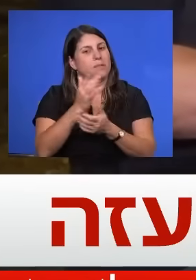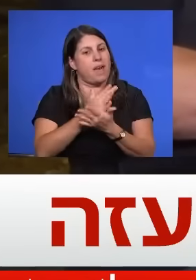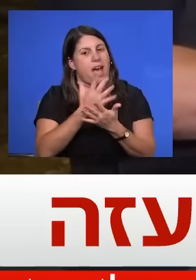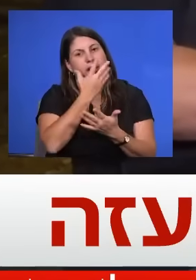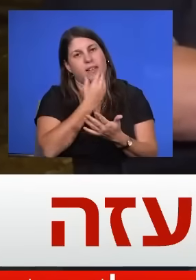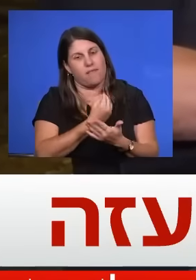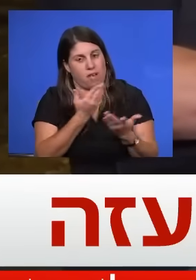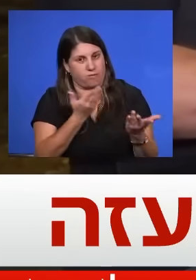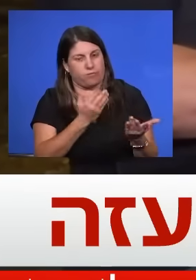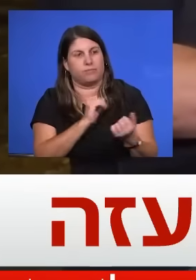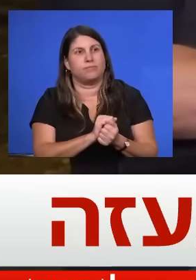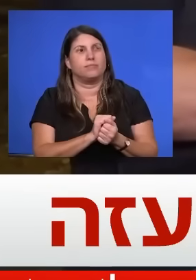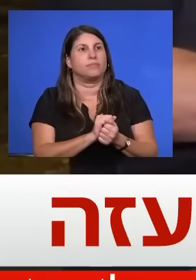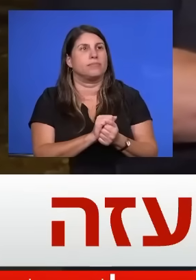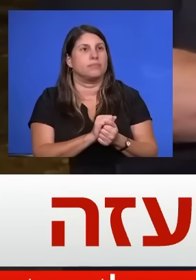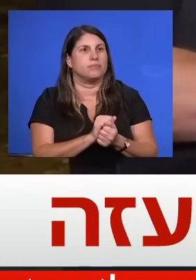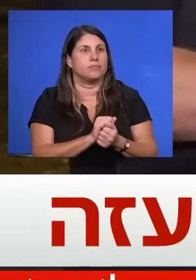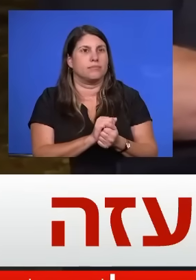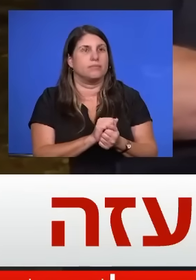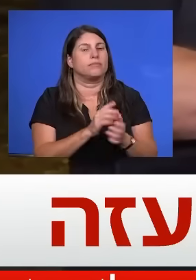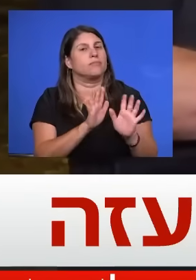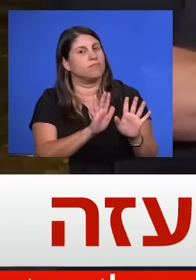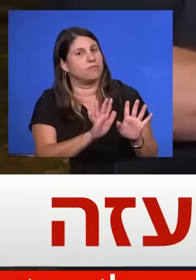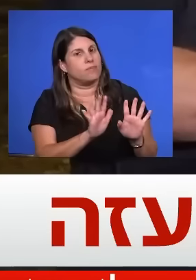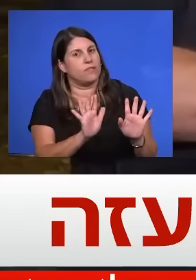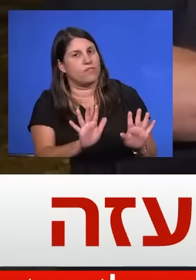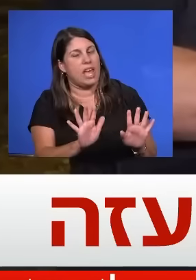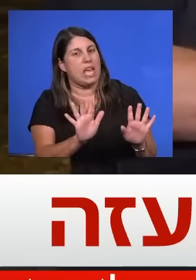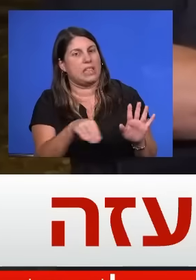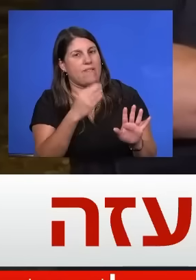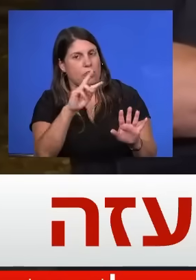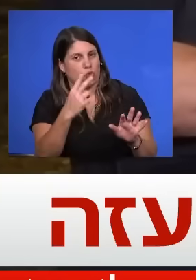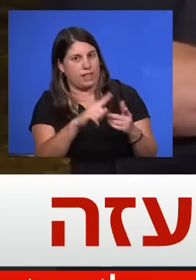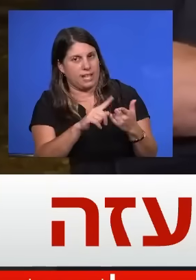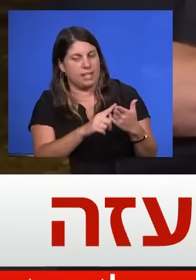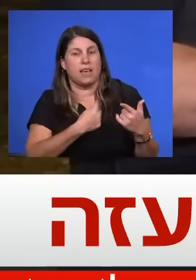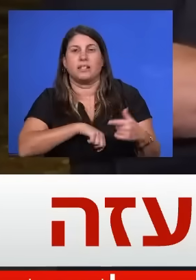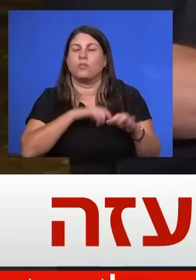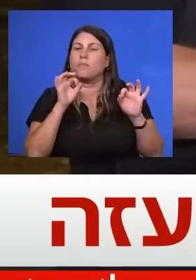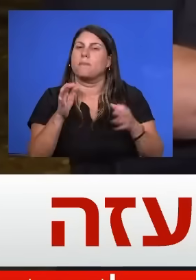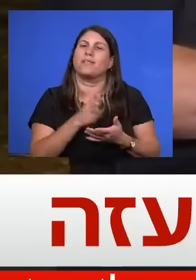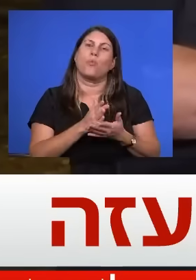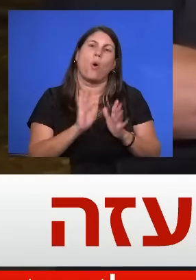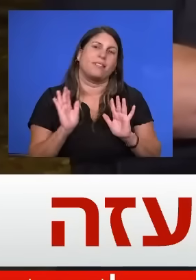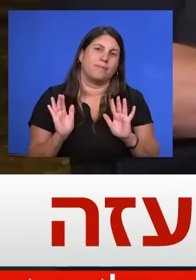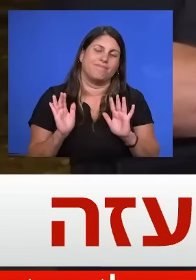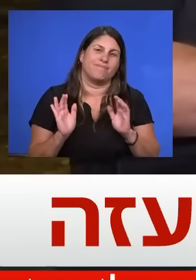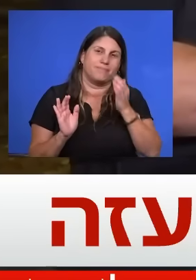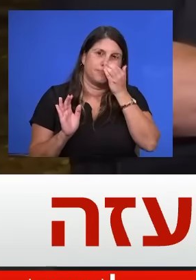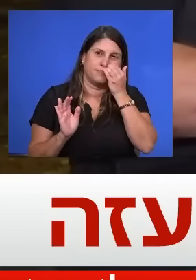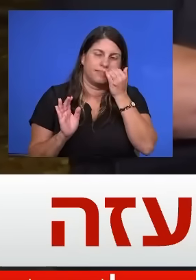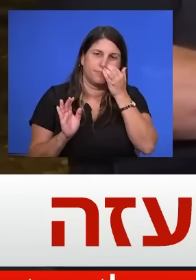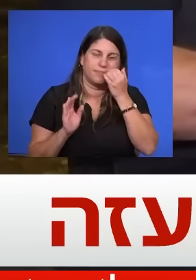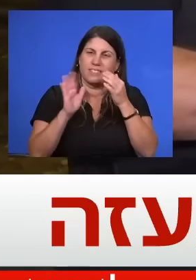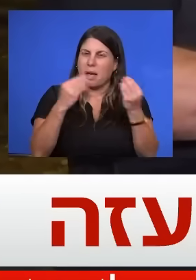ריכוך? ריכוך. שתיים, אנחנו באמת באמת מוכנים. גם באמצעים, גם